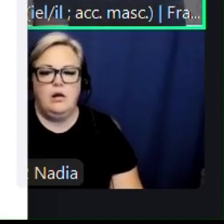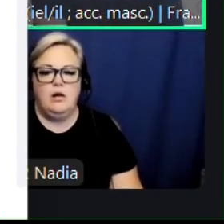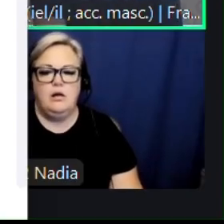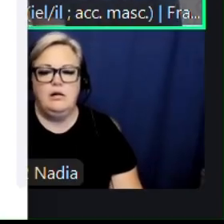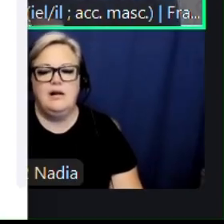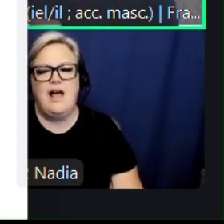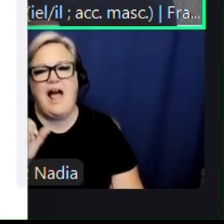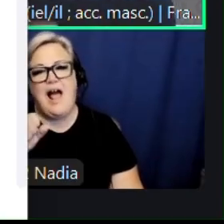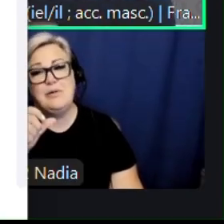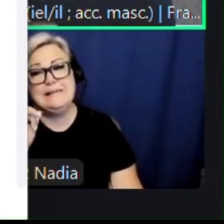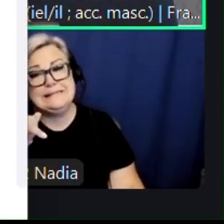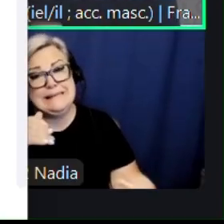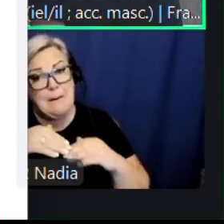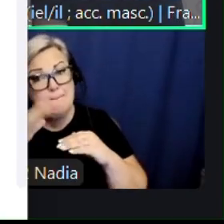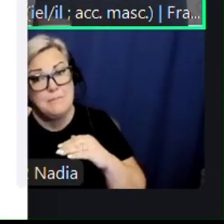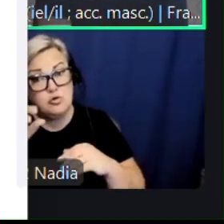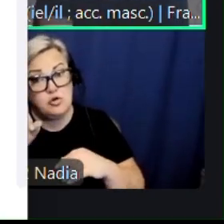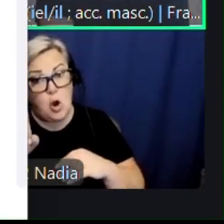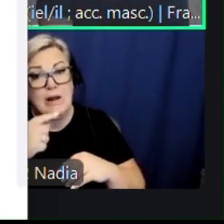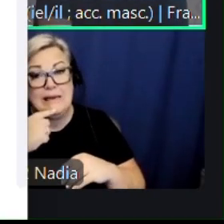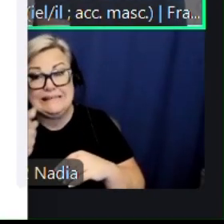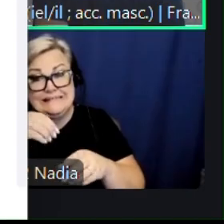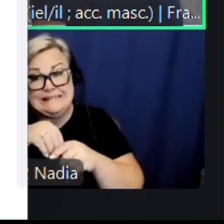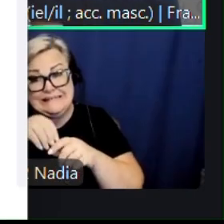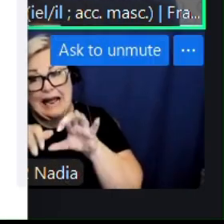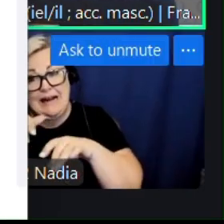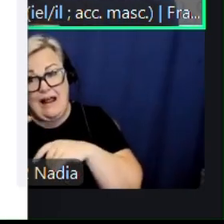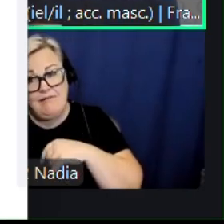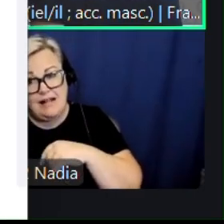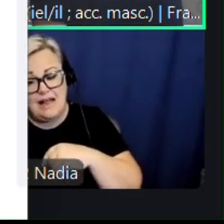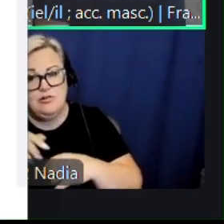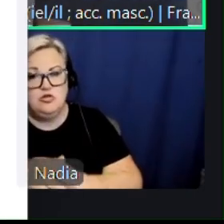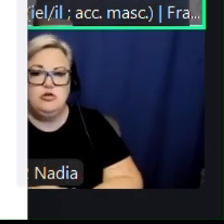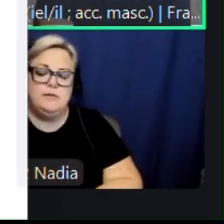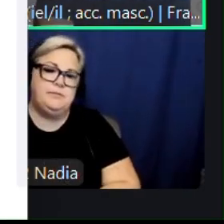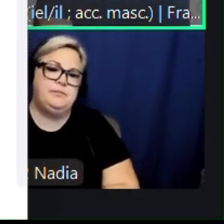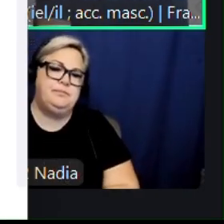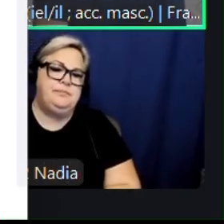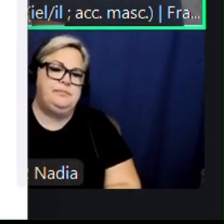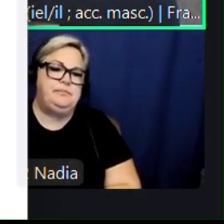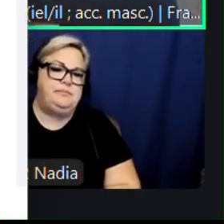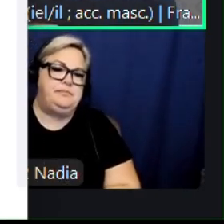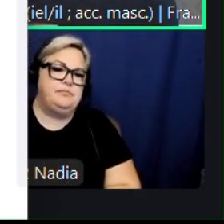Ah oui, s'il y a plus d'une réponse, n'hésitez pas à le mentionner dans le clavardage aussi,